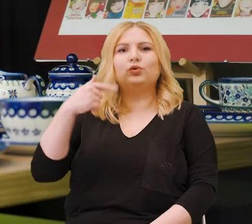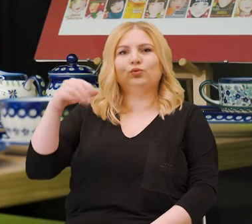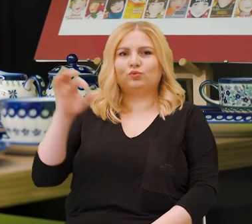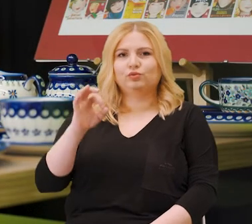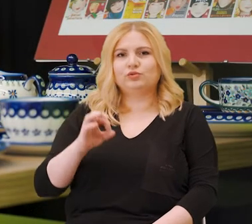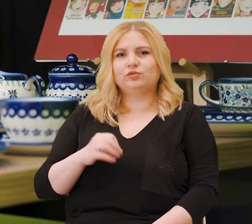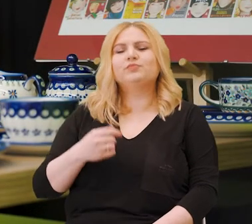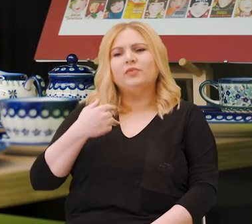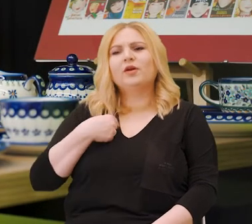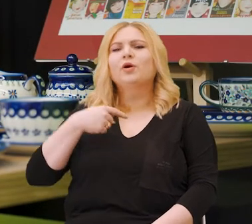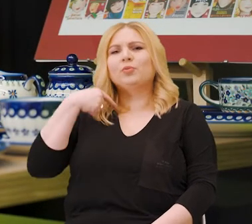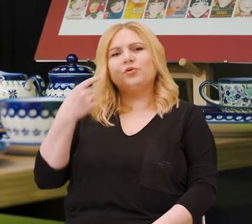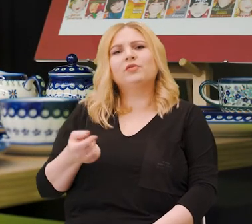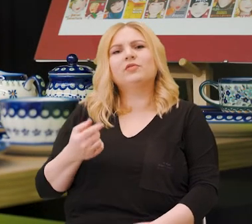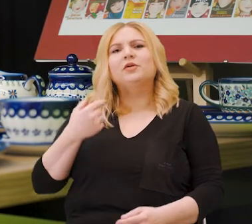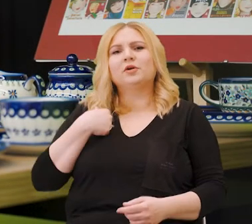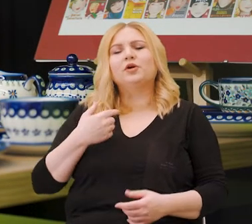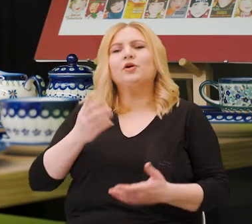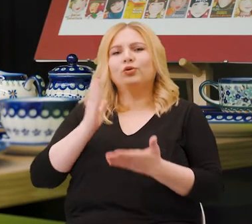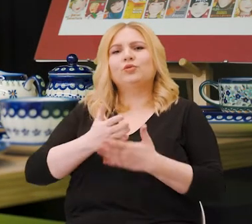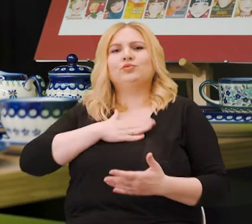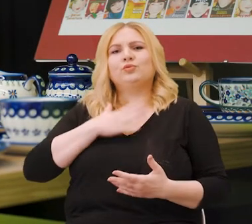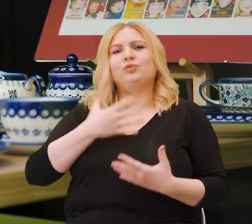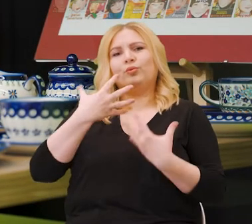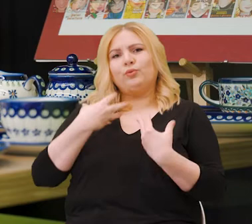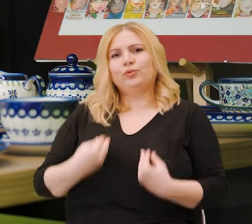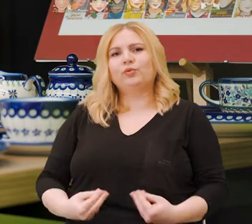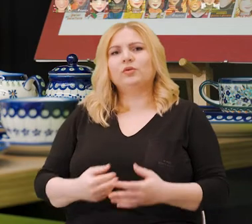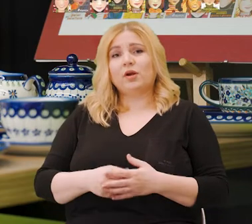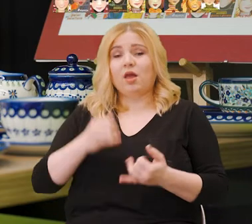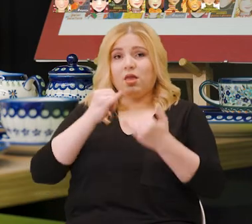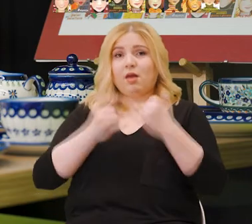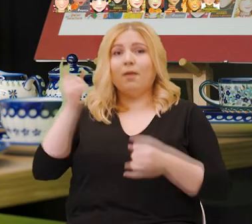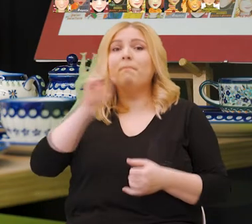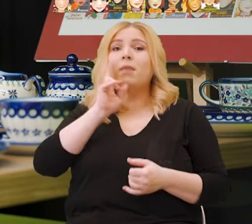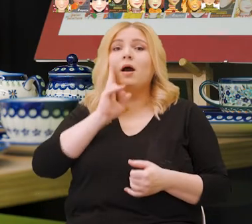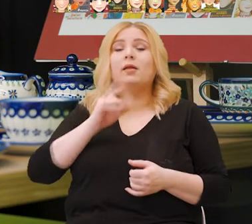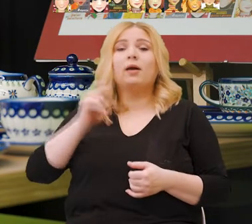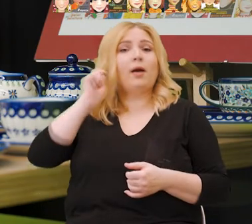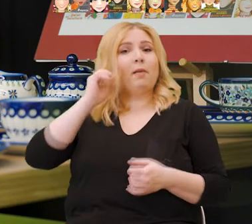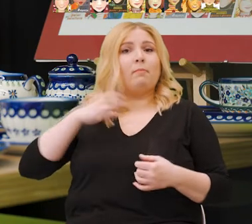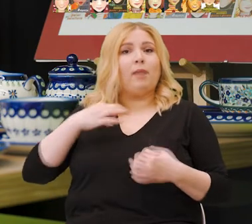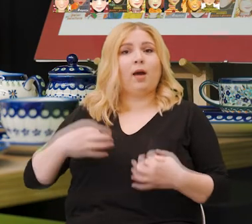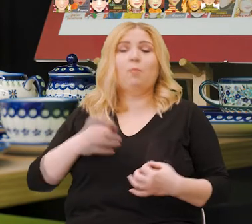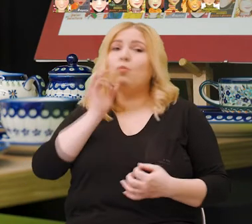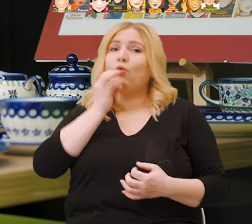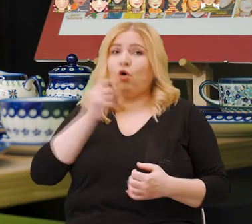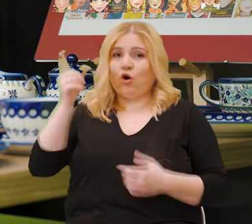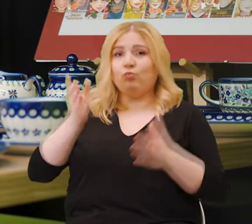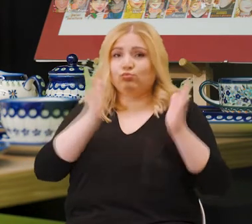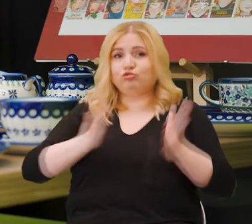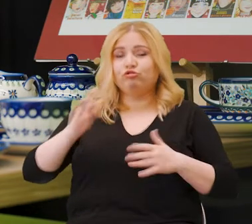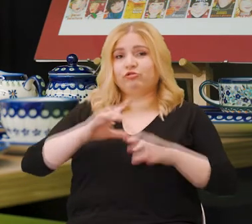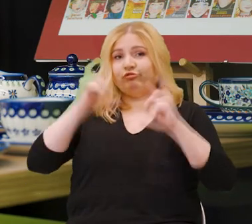Iduś, przyznam, że też odczułam wielką ulgę. Jeśli matka panny młodej bierze się za